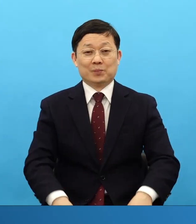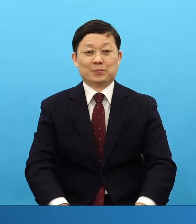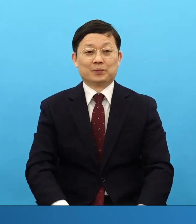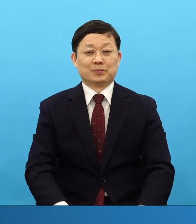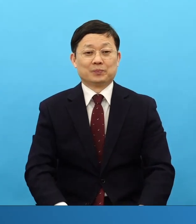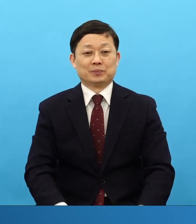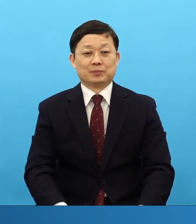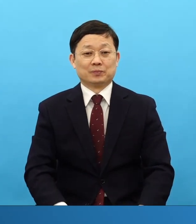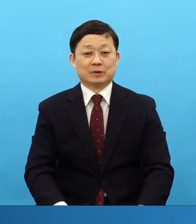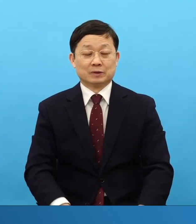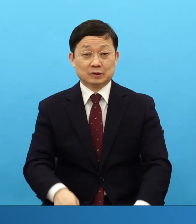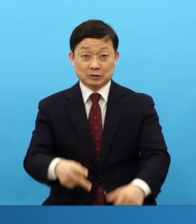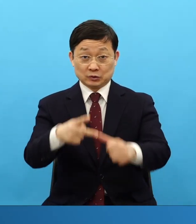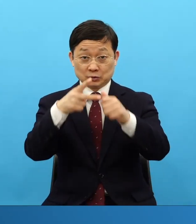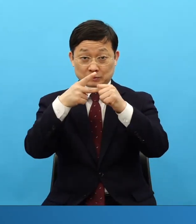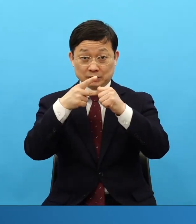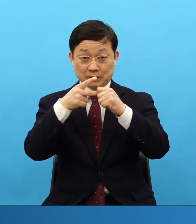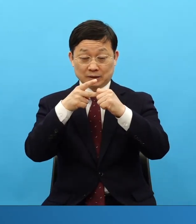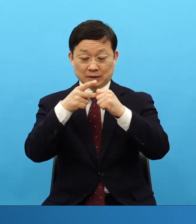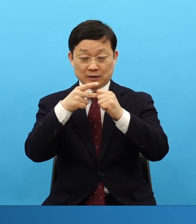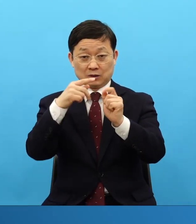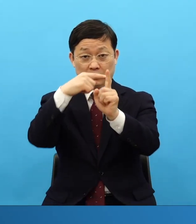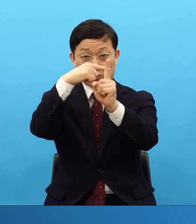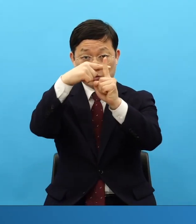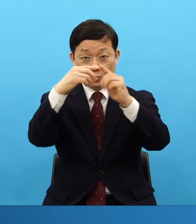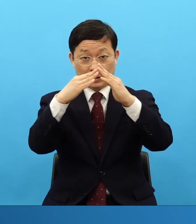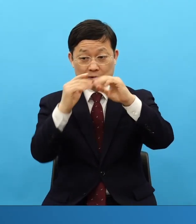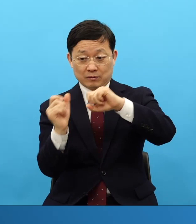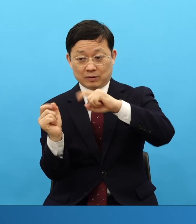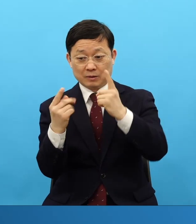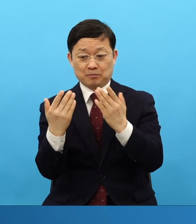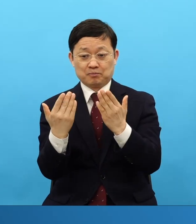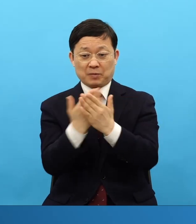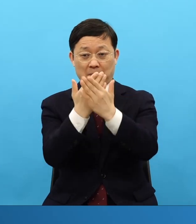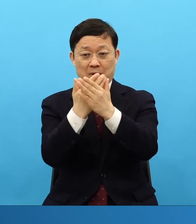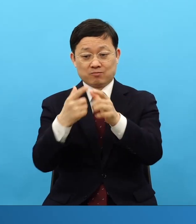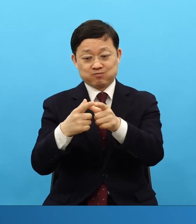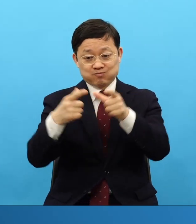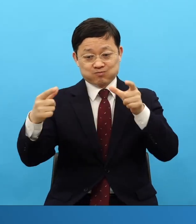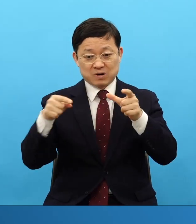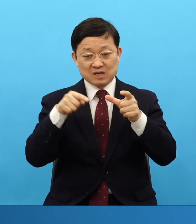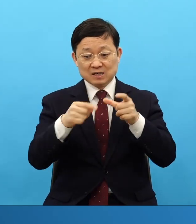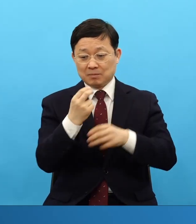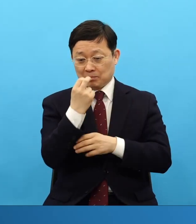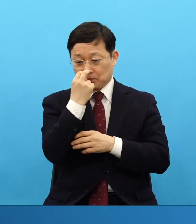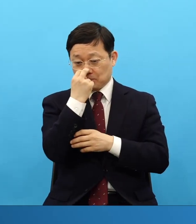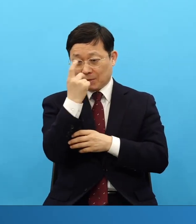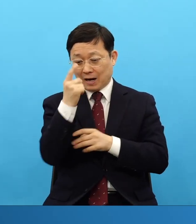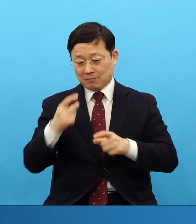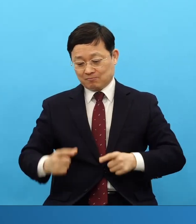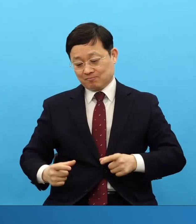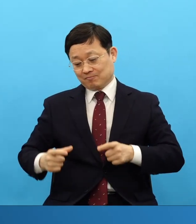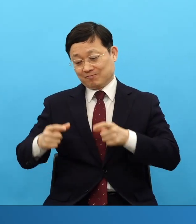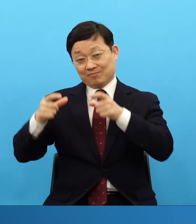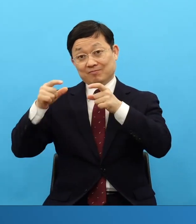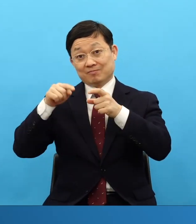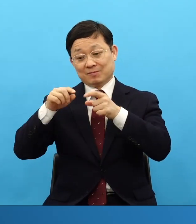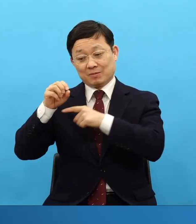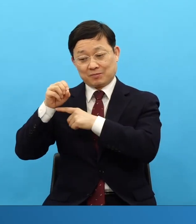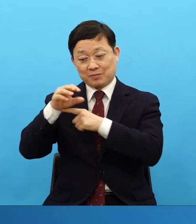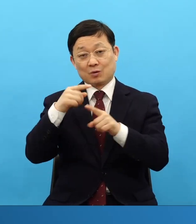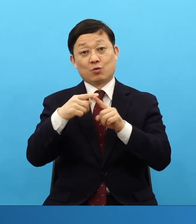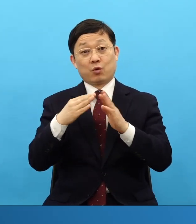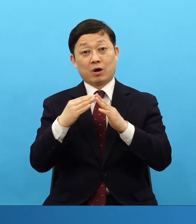교회 살리는 망대가 되지잖아요. And that is how it could become a partisan to save the church. 예, 그러니까